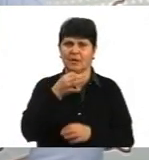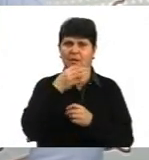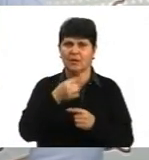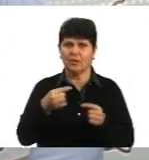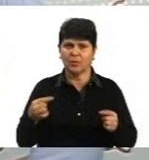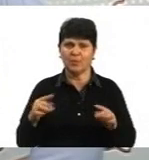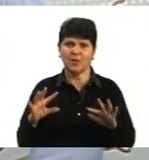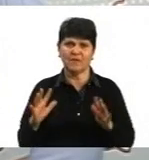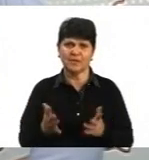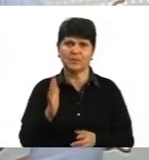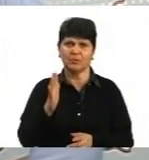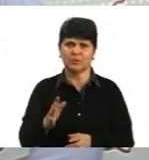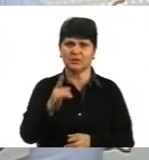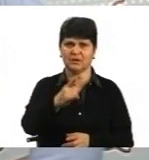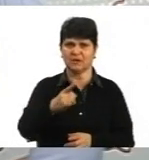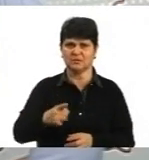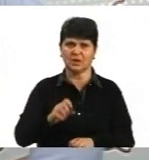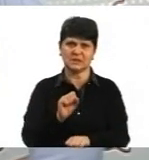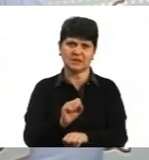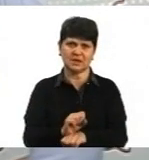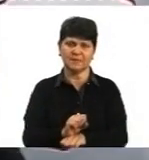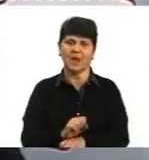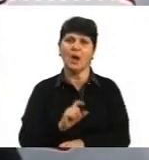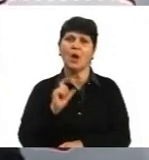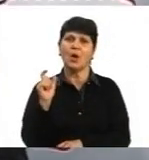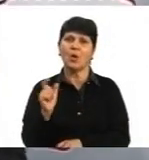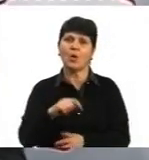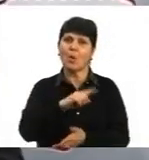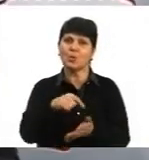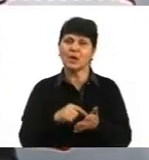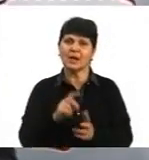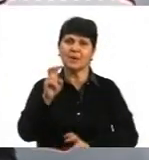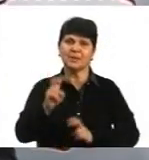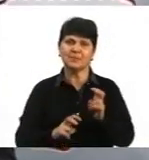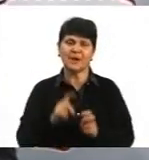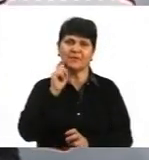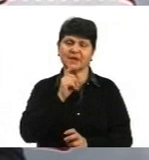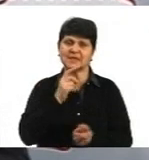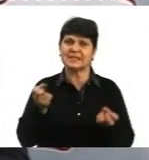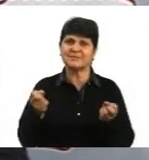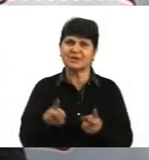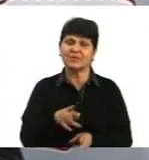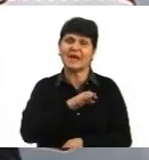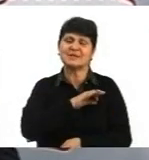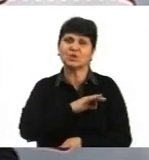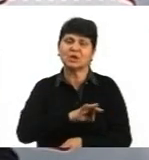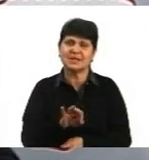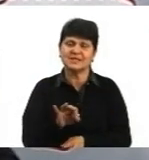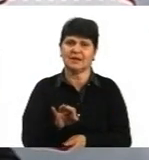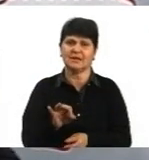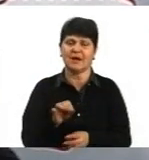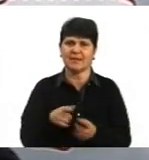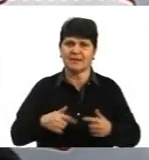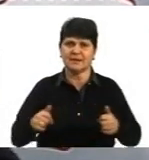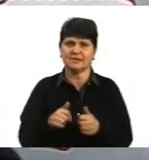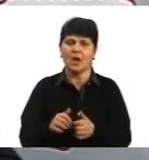випадку будуть транспортні затримки. Комунальне підприємство «Вінницька спеціалізовано-монтажна експлуатаційна дільниця» з організації дорожнього